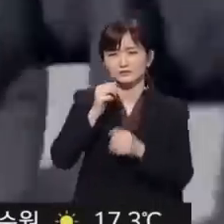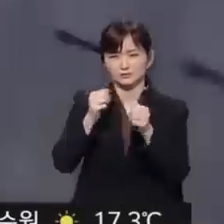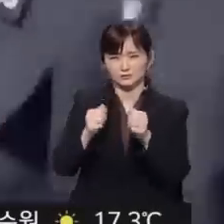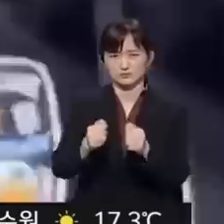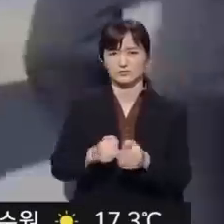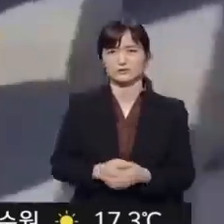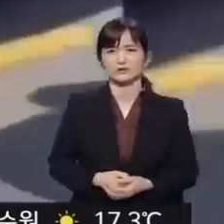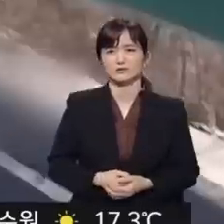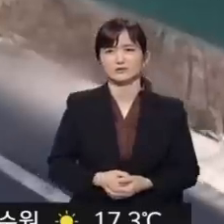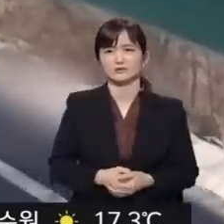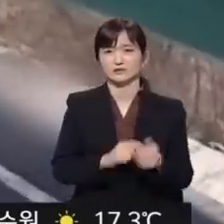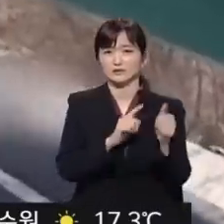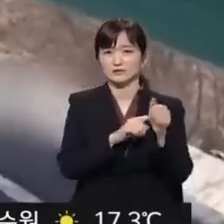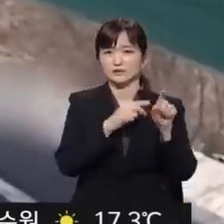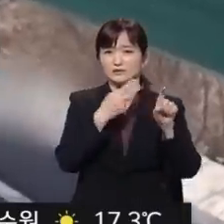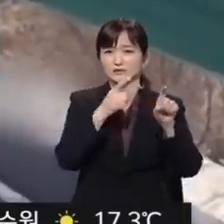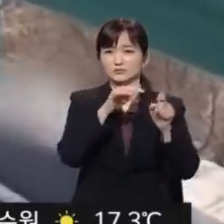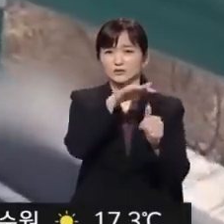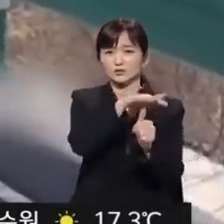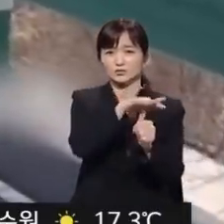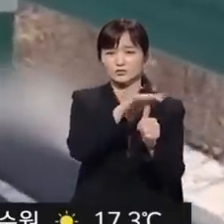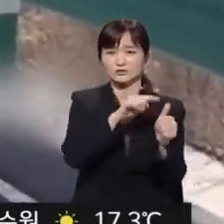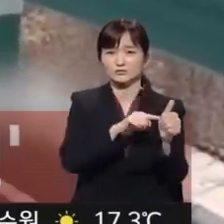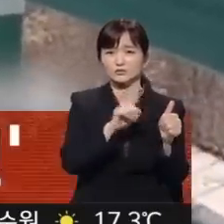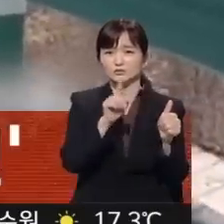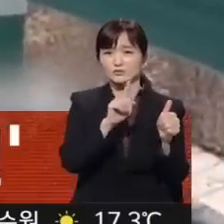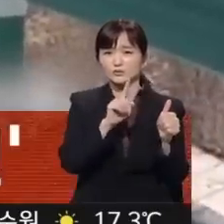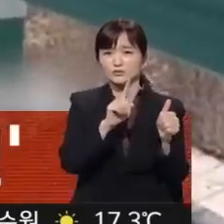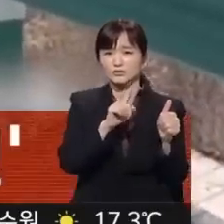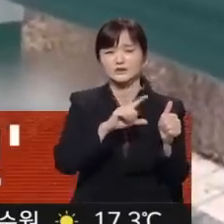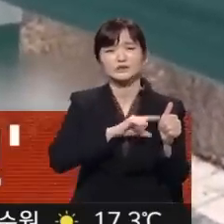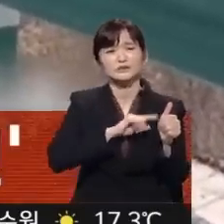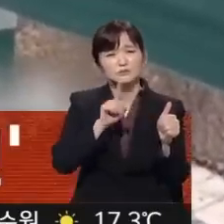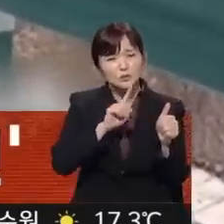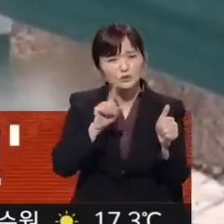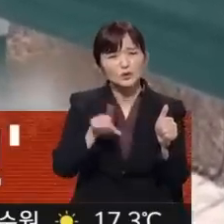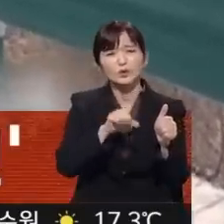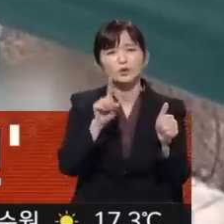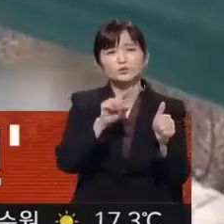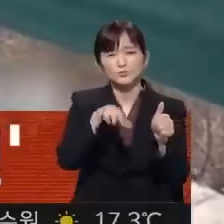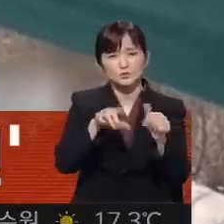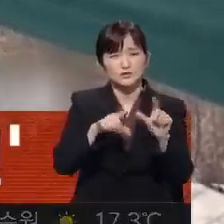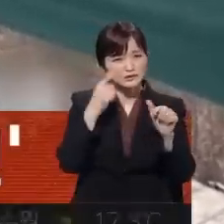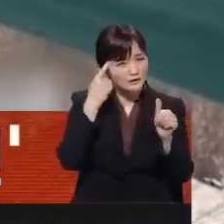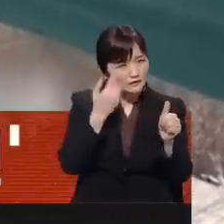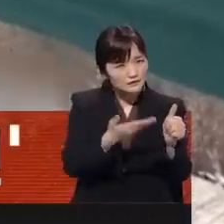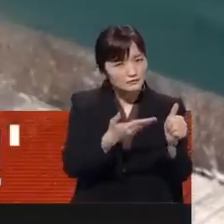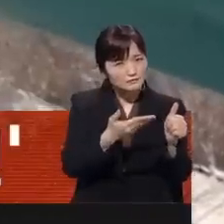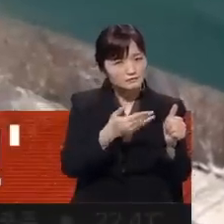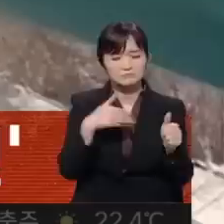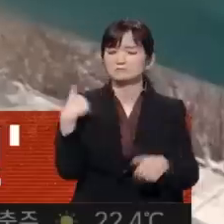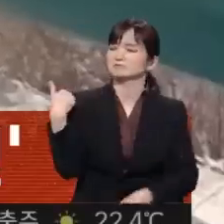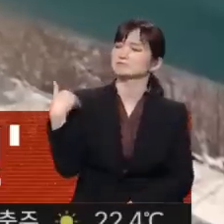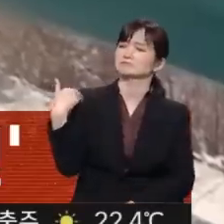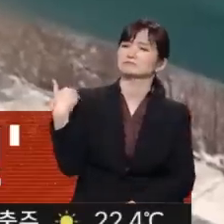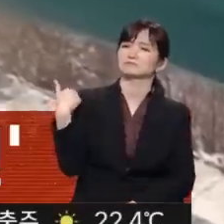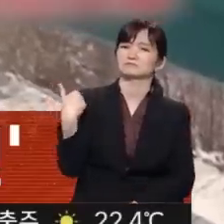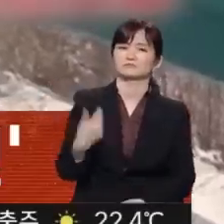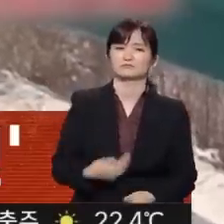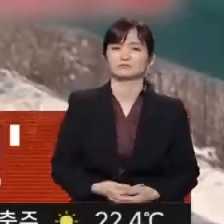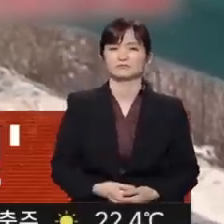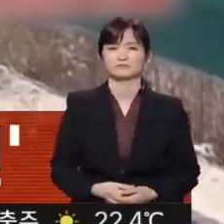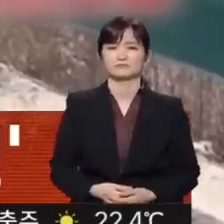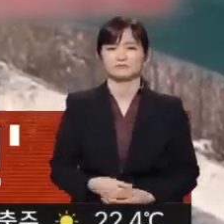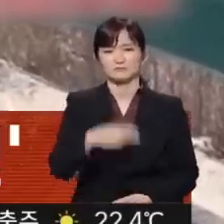네, 알고 보니 남성 10대 소년이었습니다. 소년은 이름은 뭐냐, 어디 사냐는 경찰들의 질문에도 다 모른다면서 협조하지 않았다고